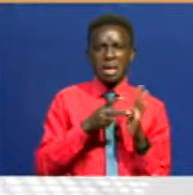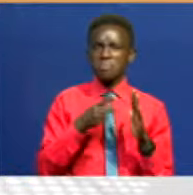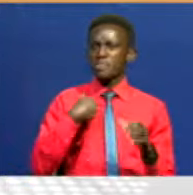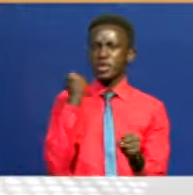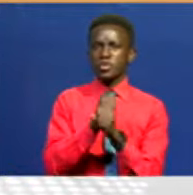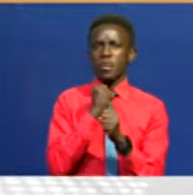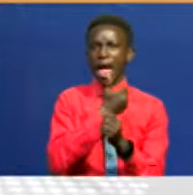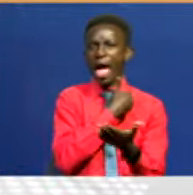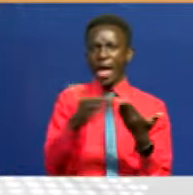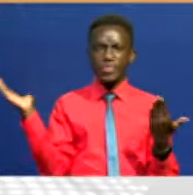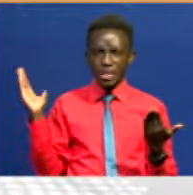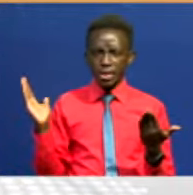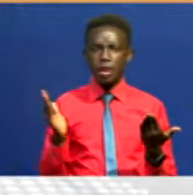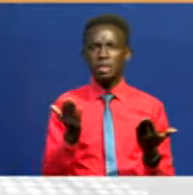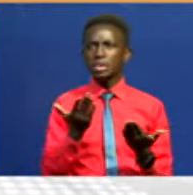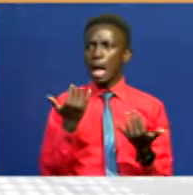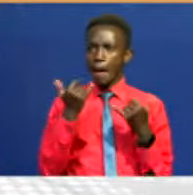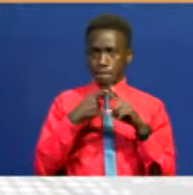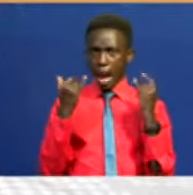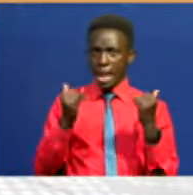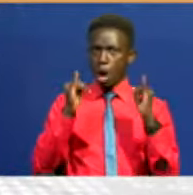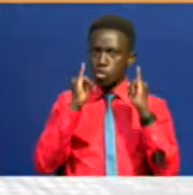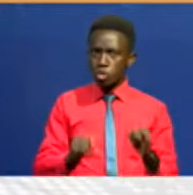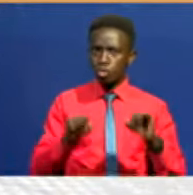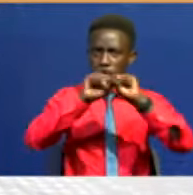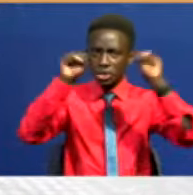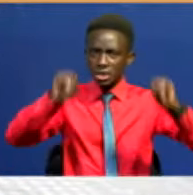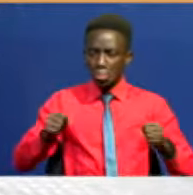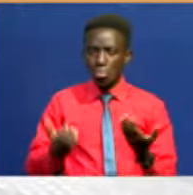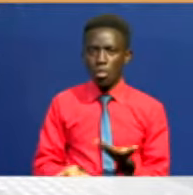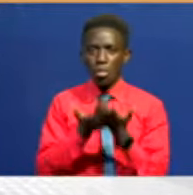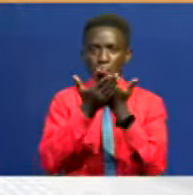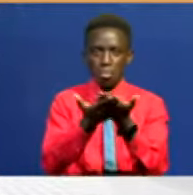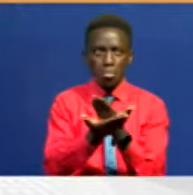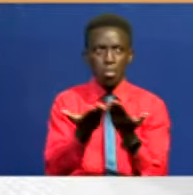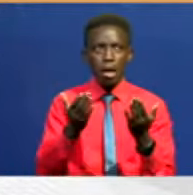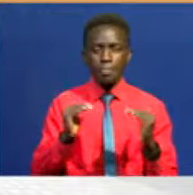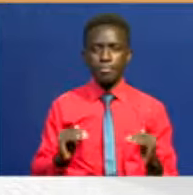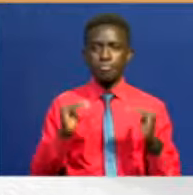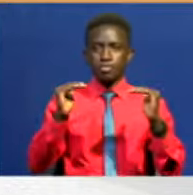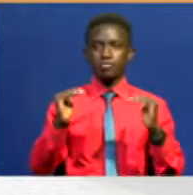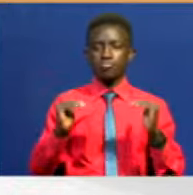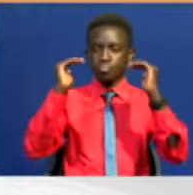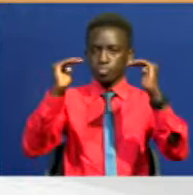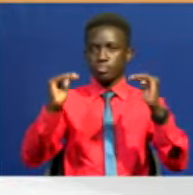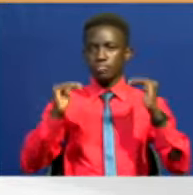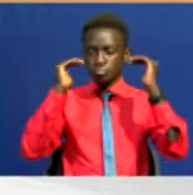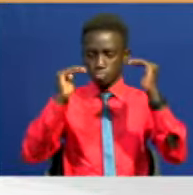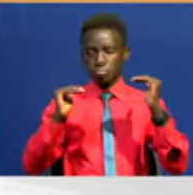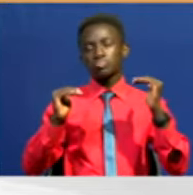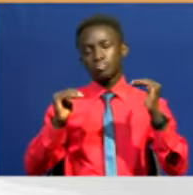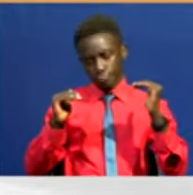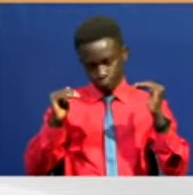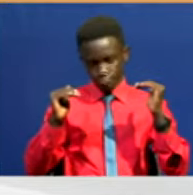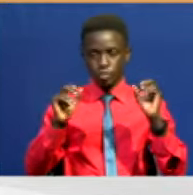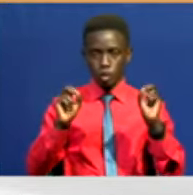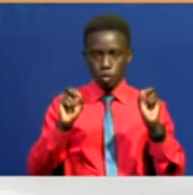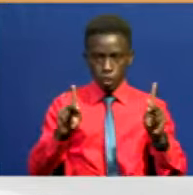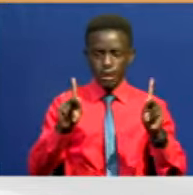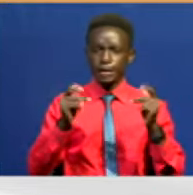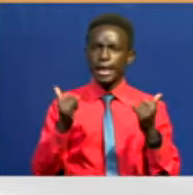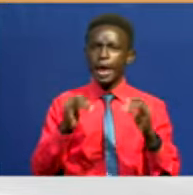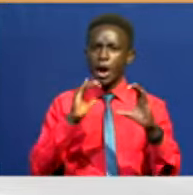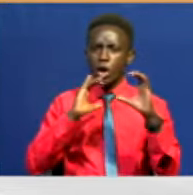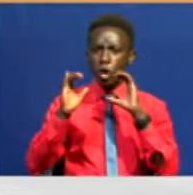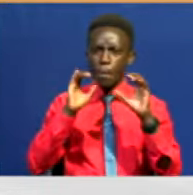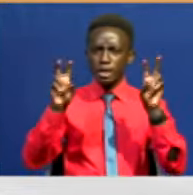mfumo ambao angalau unawapa ile fursa ya kupanda tu cheo polepole. Na ningependa naam kweli. Tuzungumze sasa kuhusiana